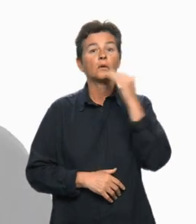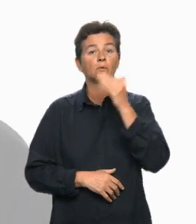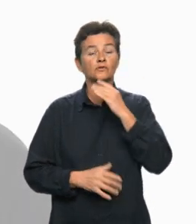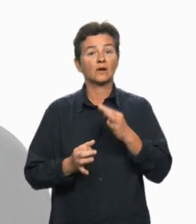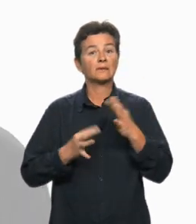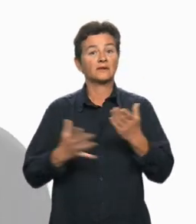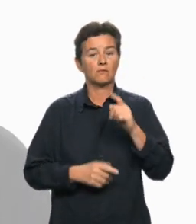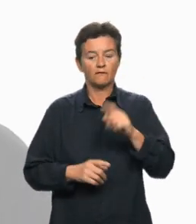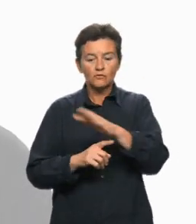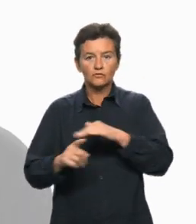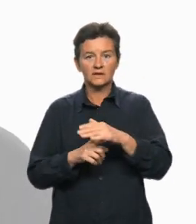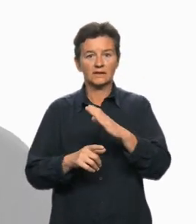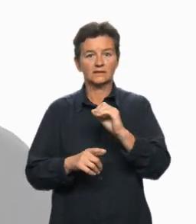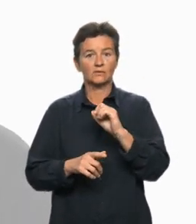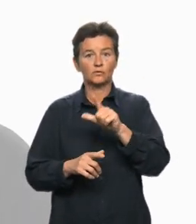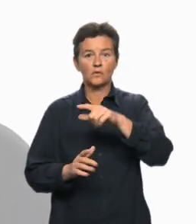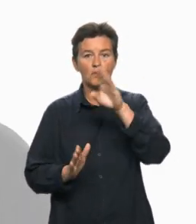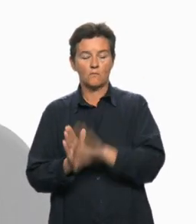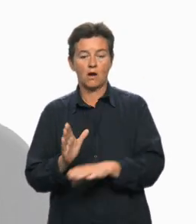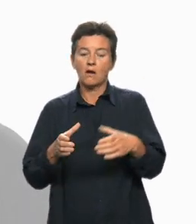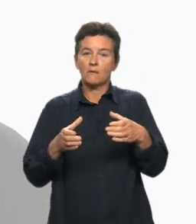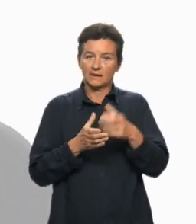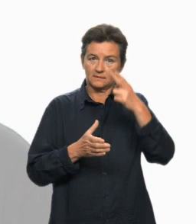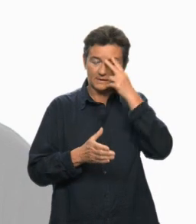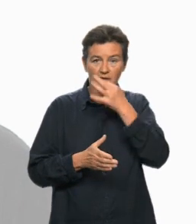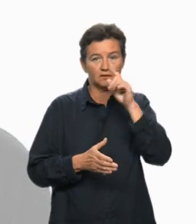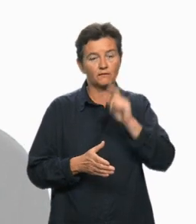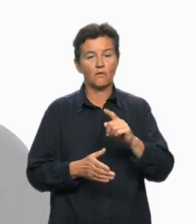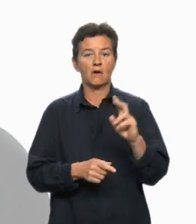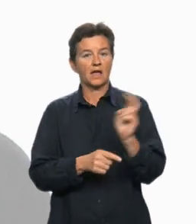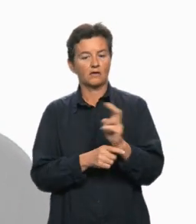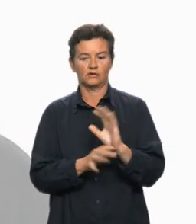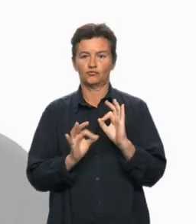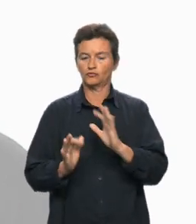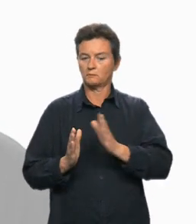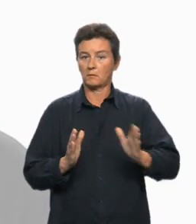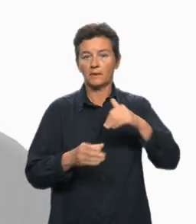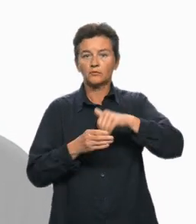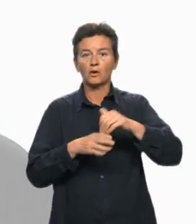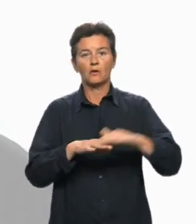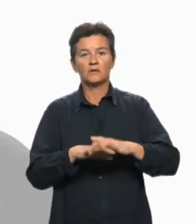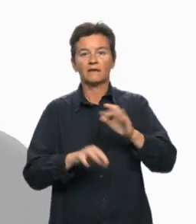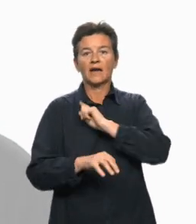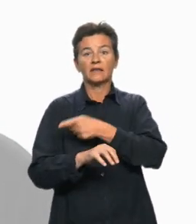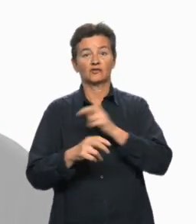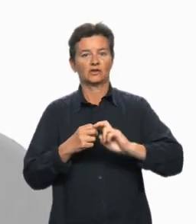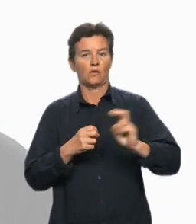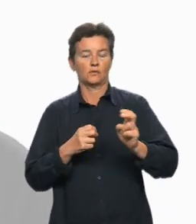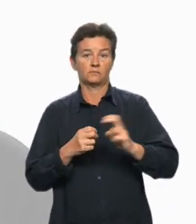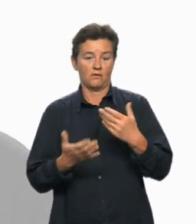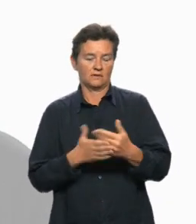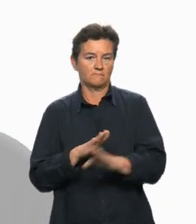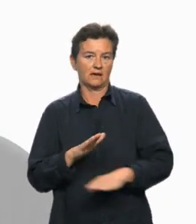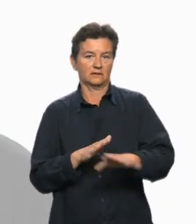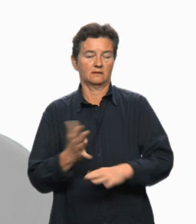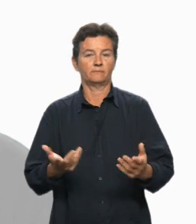L'urgence climatique est de décarboner notre société. Le Parti Pirate prône une écologie rationnelle, dont les politiques énergétiques et de transport sont